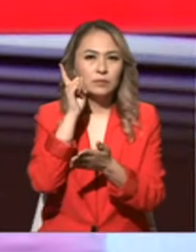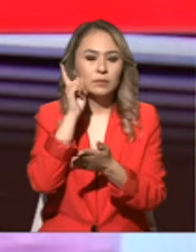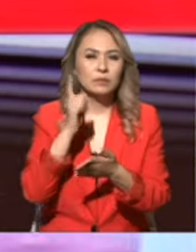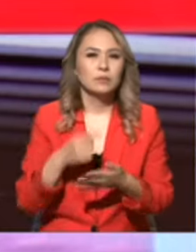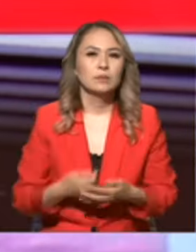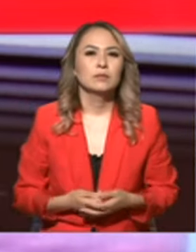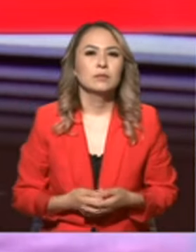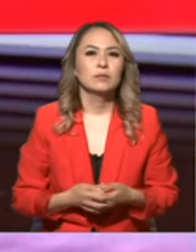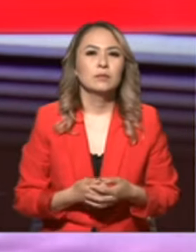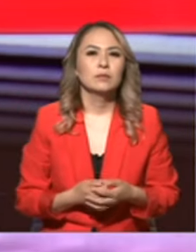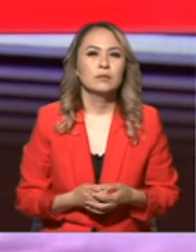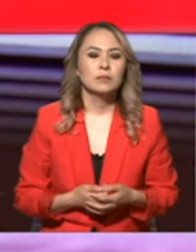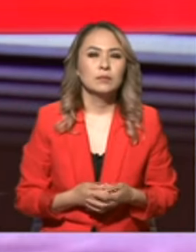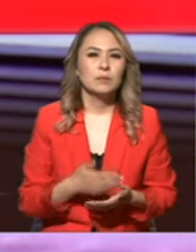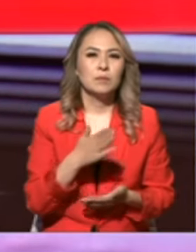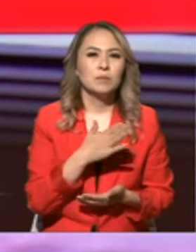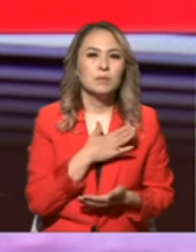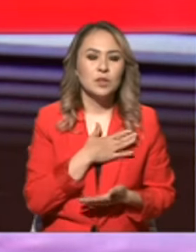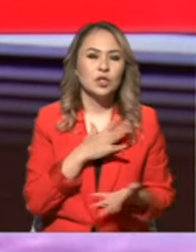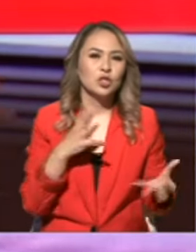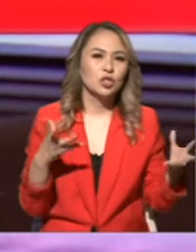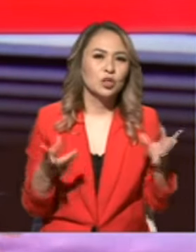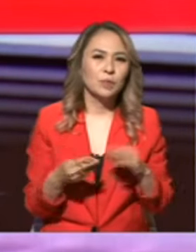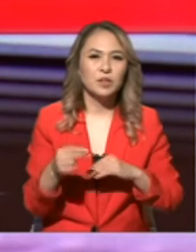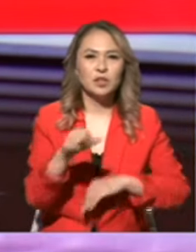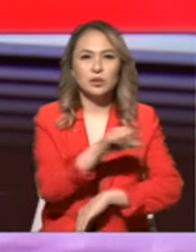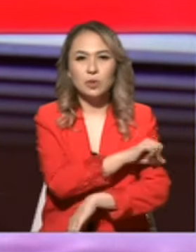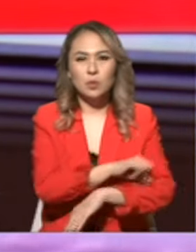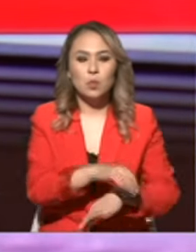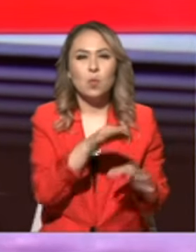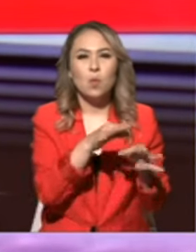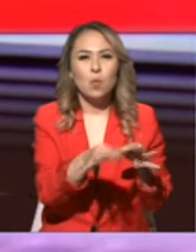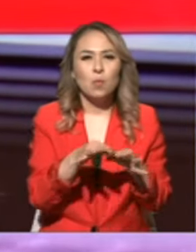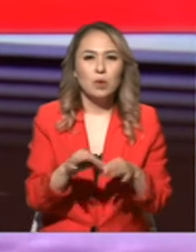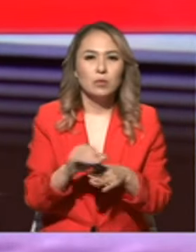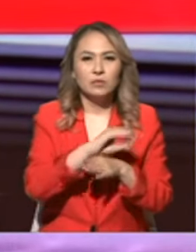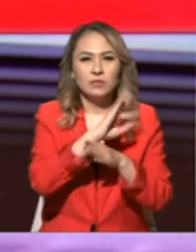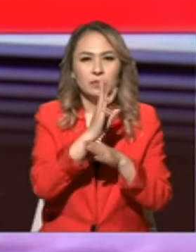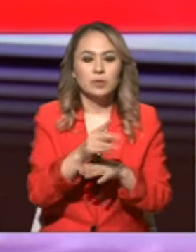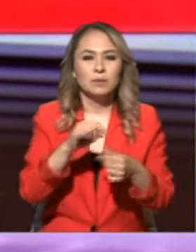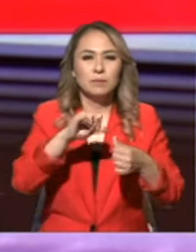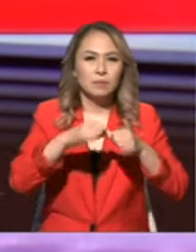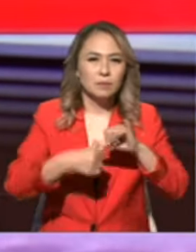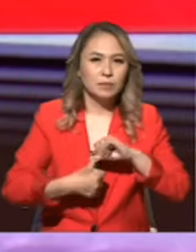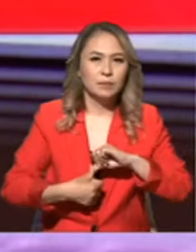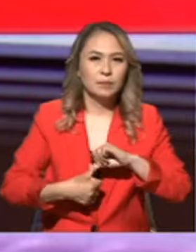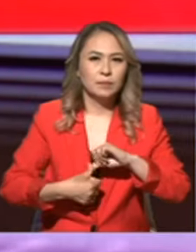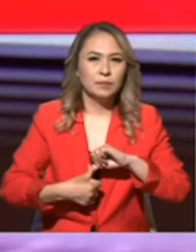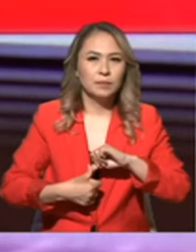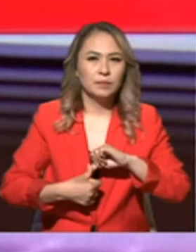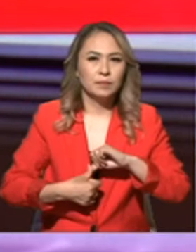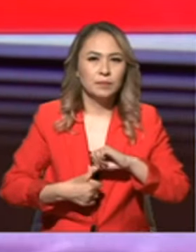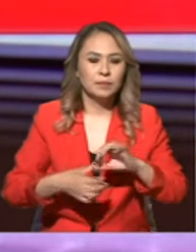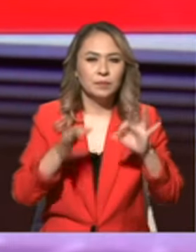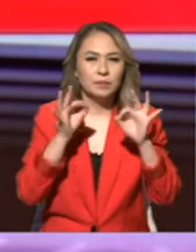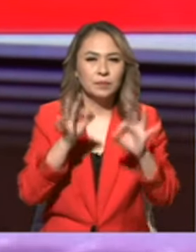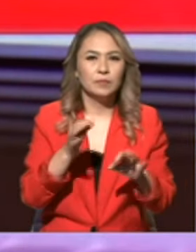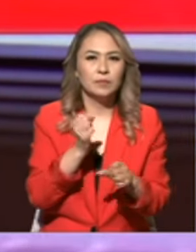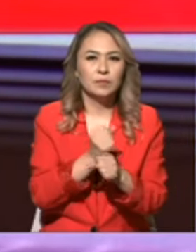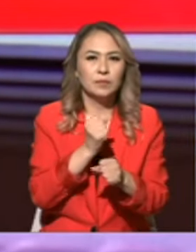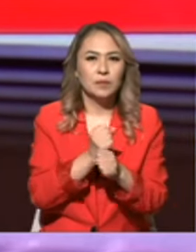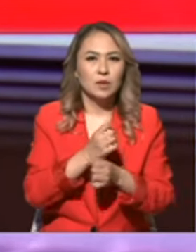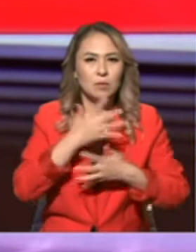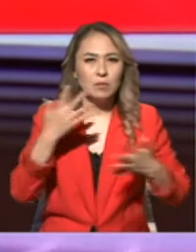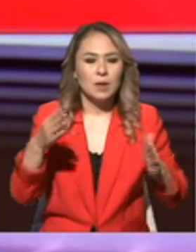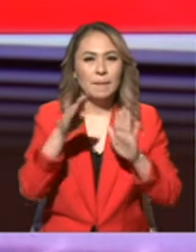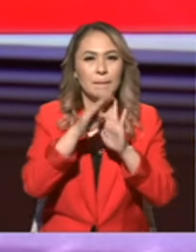жоқпын. Айтайын дегенім, бізге жалпы шекара бойындағы облыстардың түгелін қамтитын бір тұрақты концептуалды іргесі қаланған бір үлкен